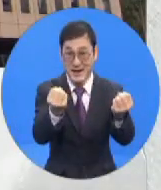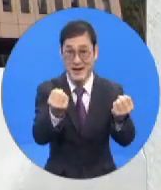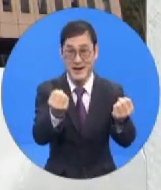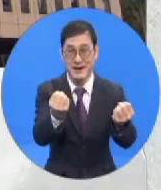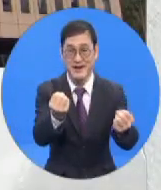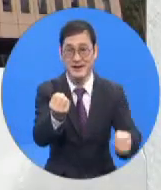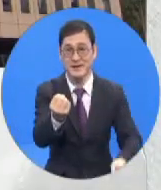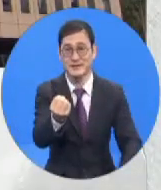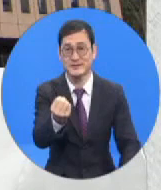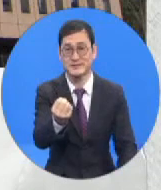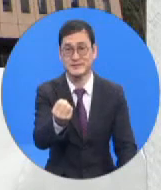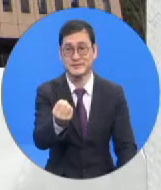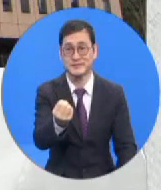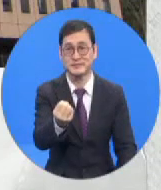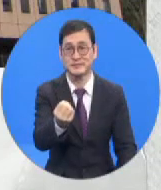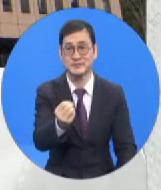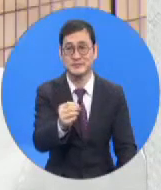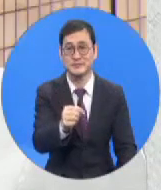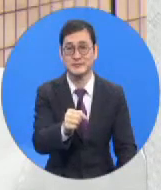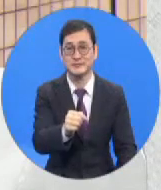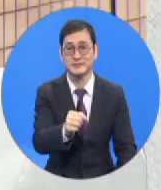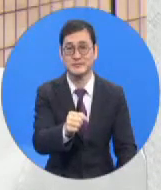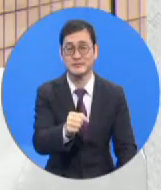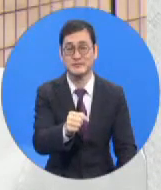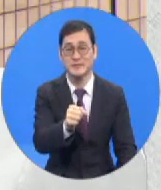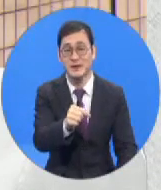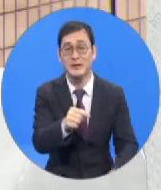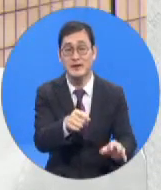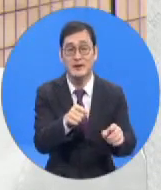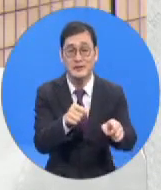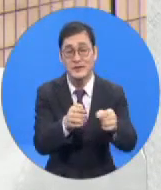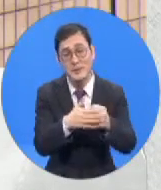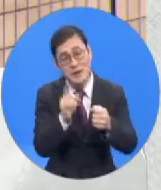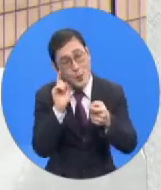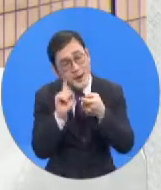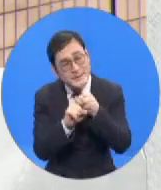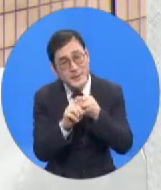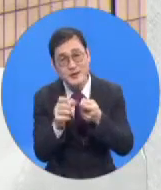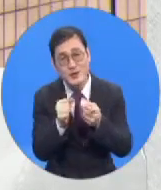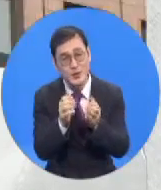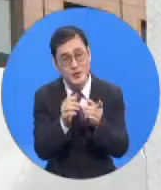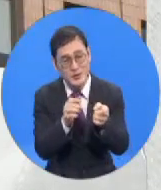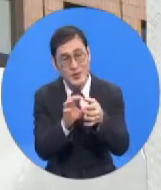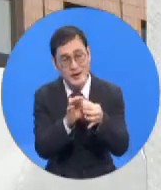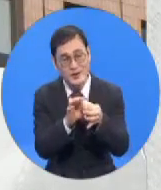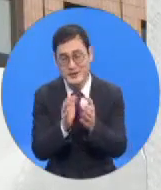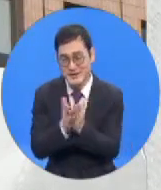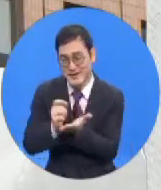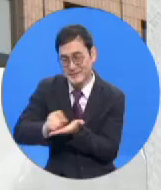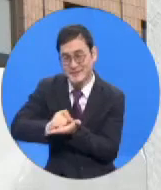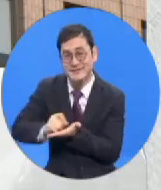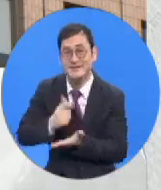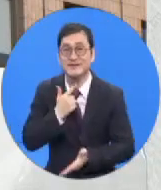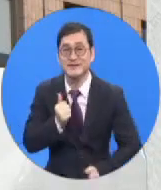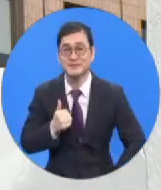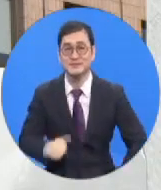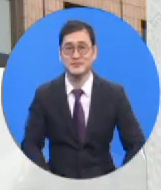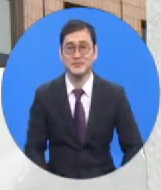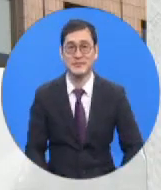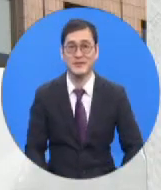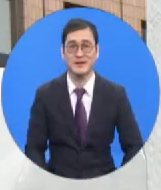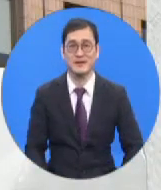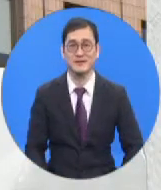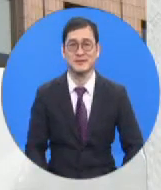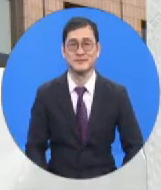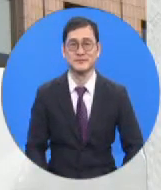되겠다 해가지고 그냥 조그맣게 책도 한 권 쓰고 그랬었는데 출국금지 관련해가지고는 두 종류가 있거든요. 첫 번째는